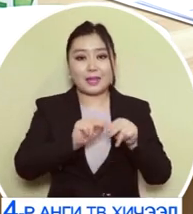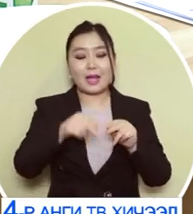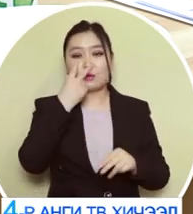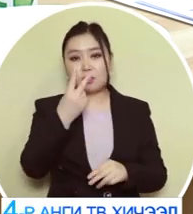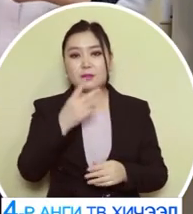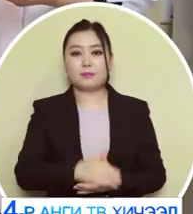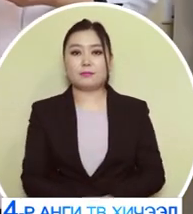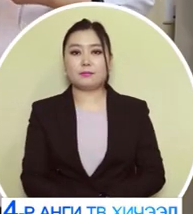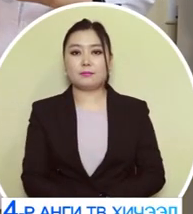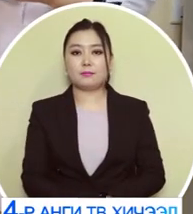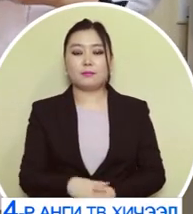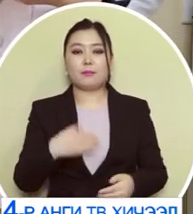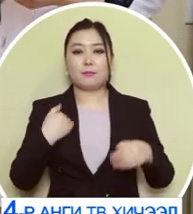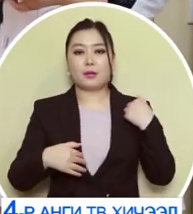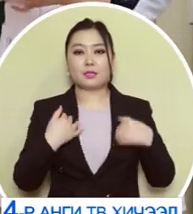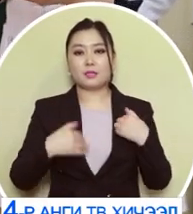тақтаға ілдім.